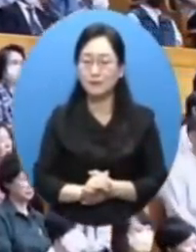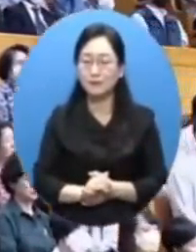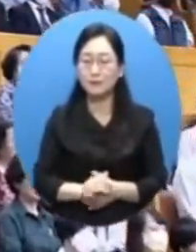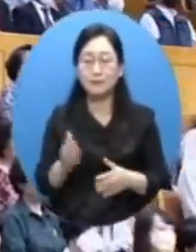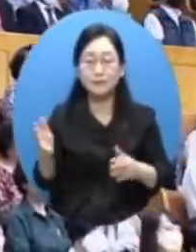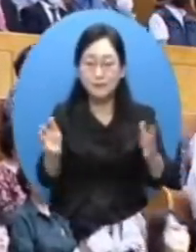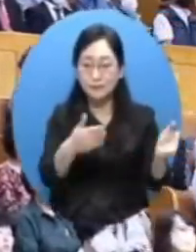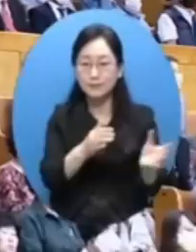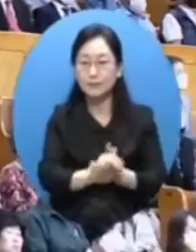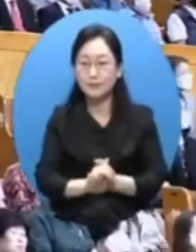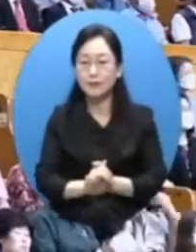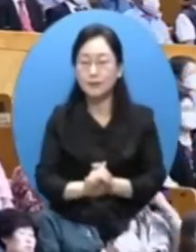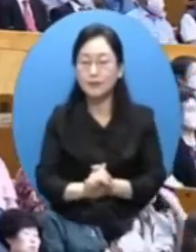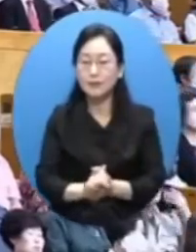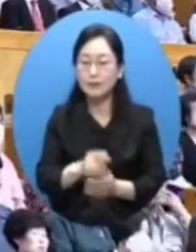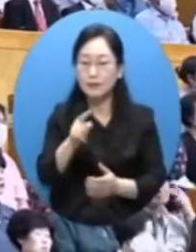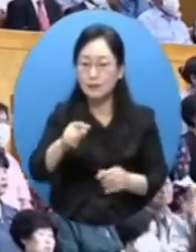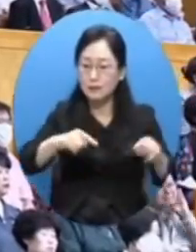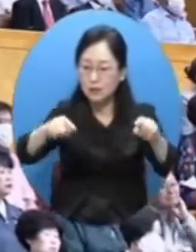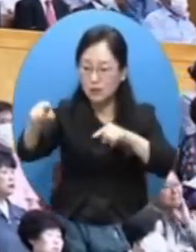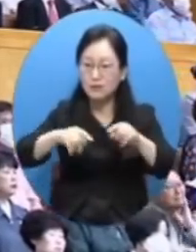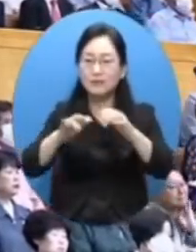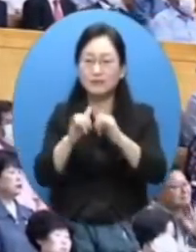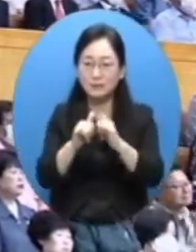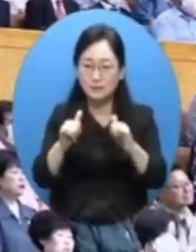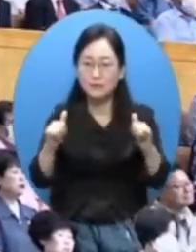그런데 이 정치하는 사람들이